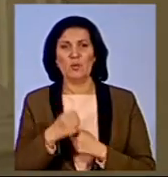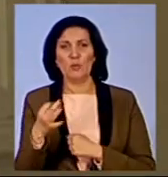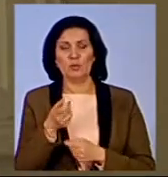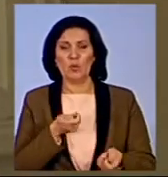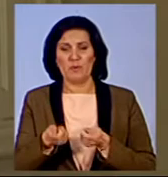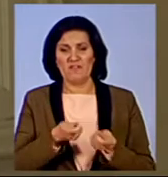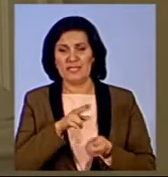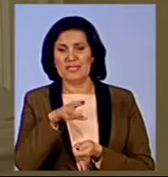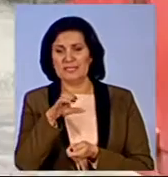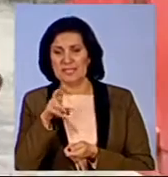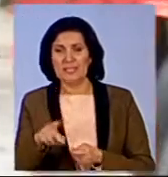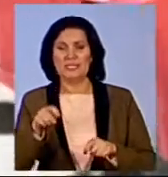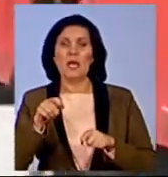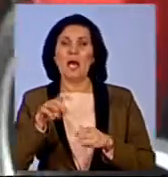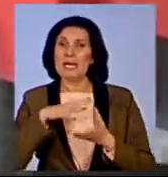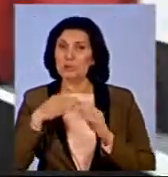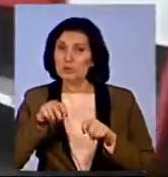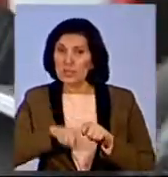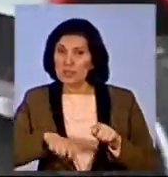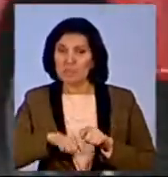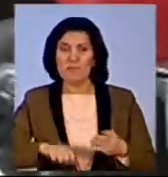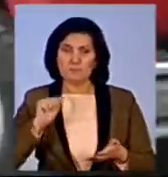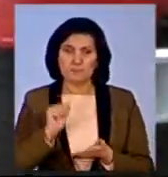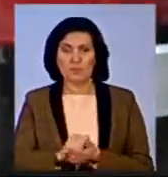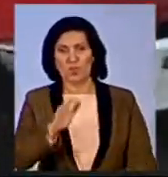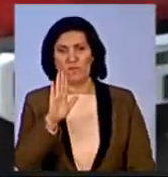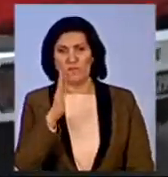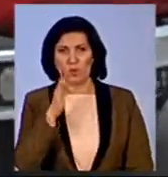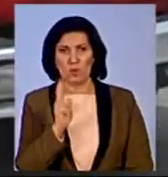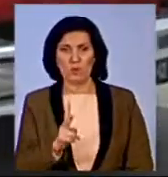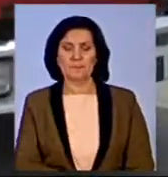Яцух. Результати перевірок оприлюднять у вівторок. Юрій Курочка, Юрій Чорний. Новини на Першому.